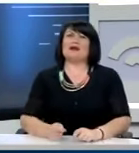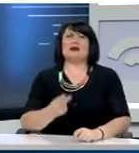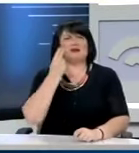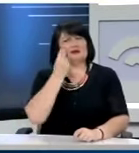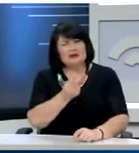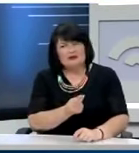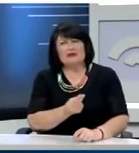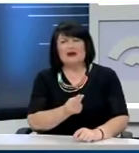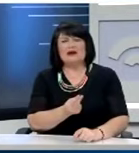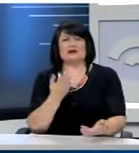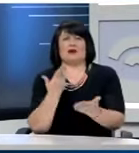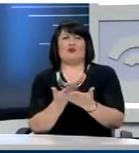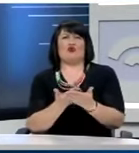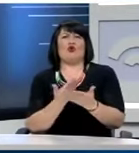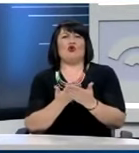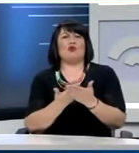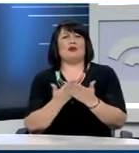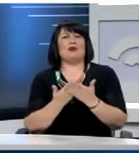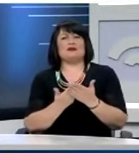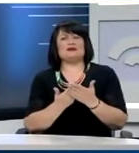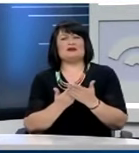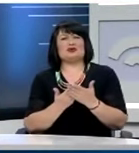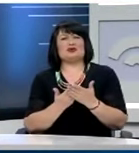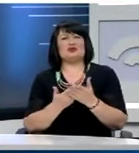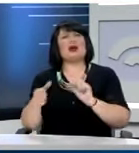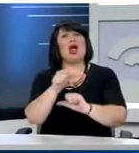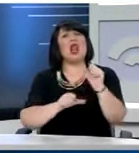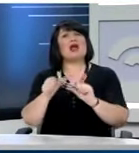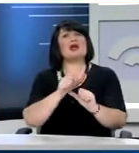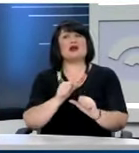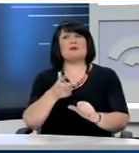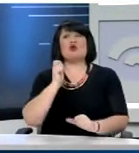δείγμα έμπρακτης μεταμέλειας και στροφής στον πολιτικό πολιτισμό.